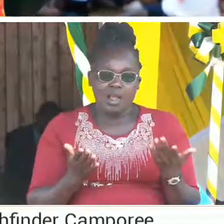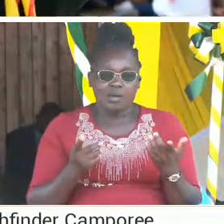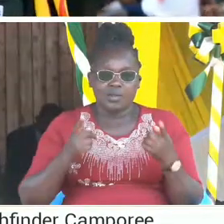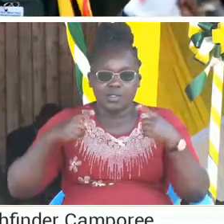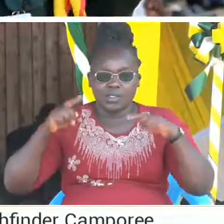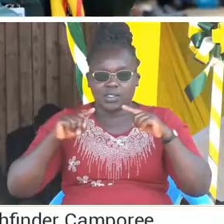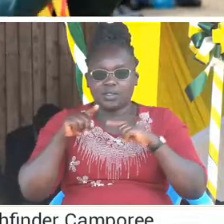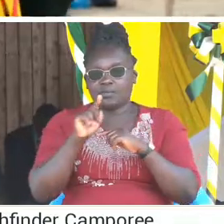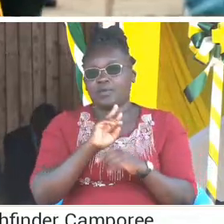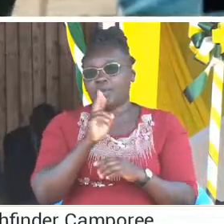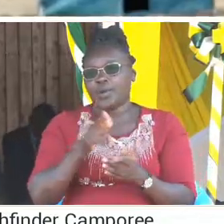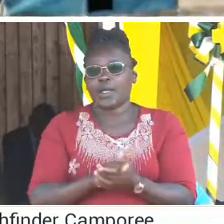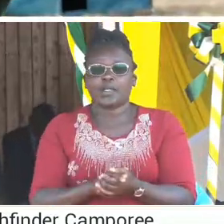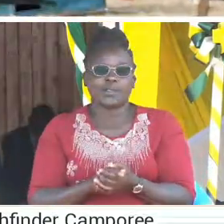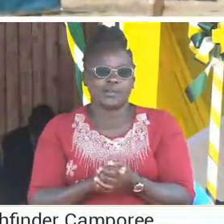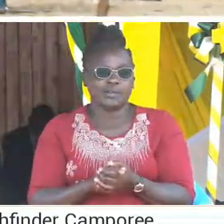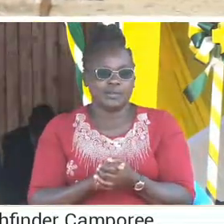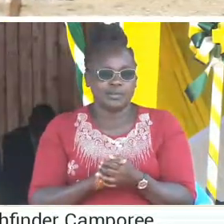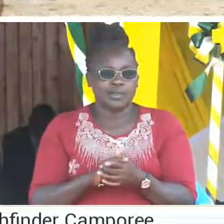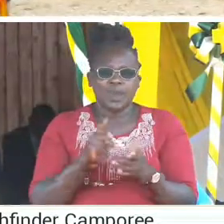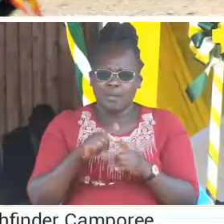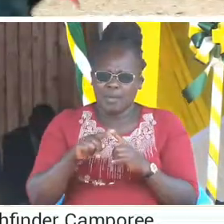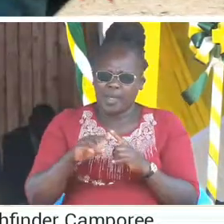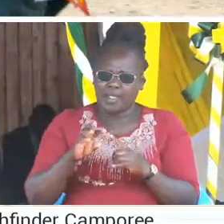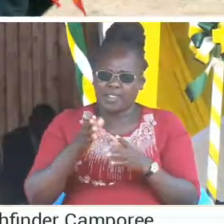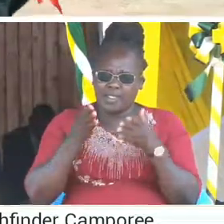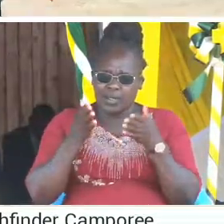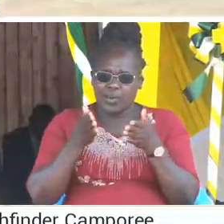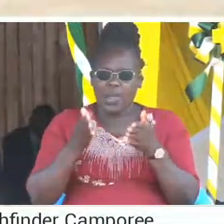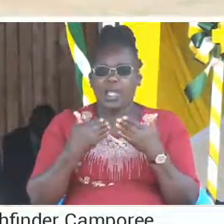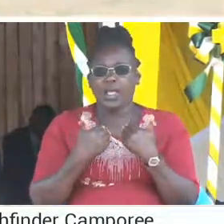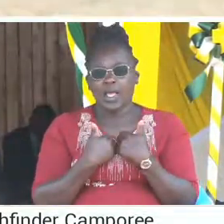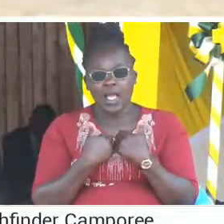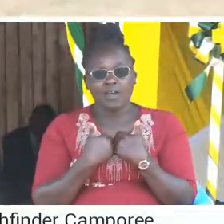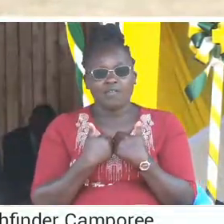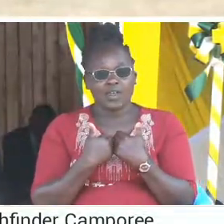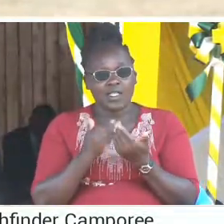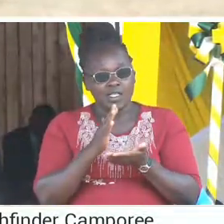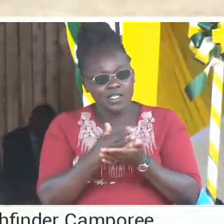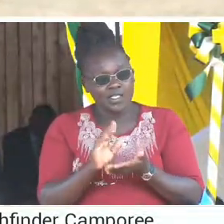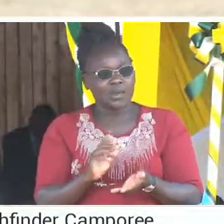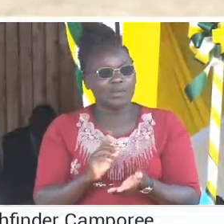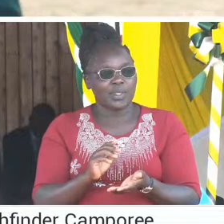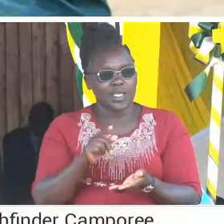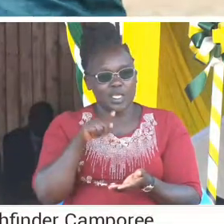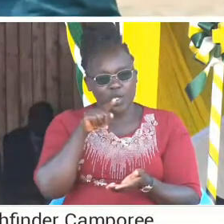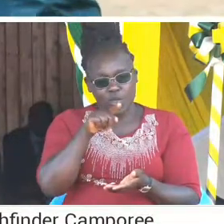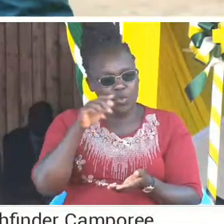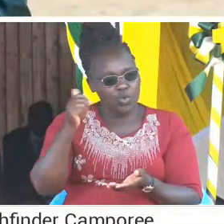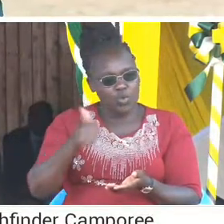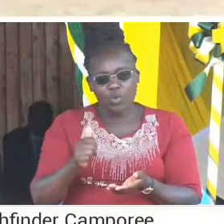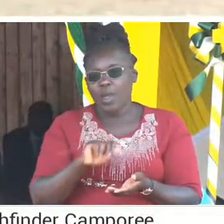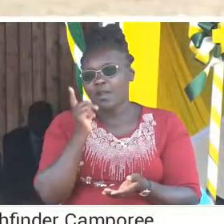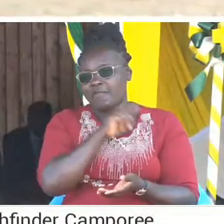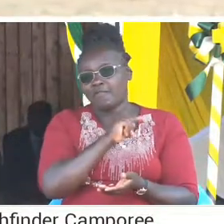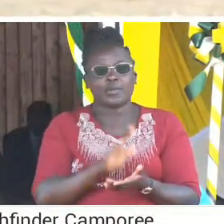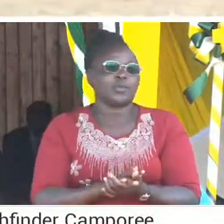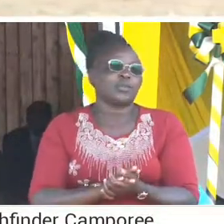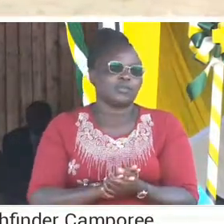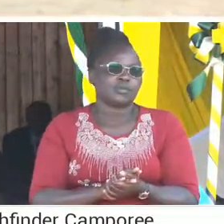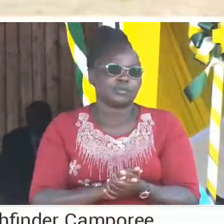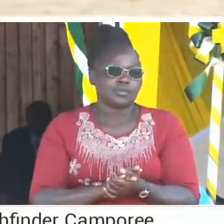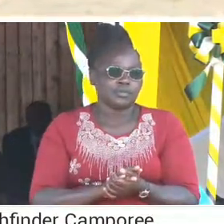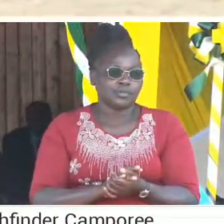kamebaki ambako ni lazima, kuna kangazi ambako ni lazima ukapande, kuna kaheshima ni lazima